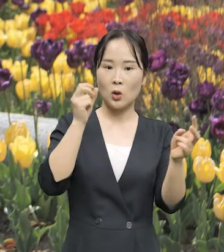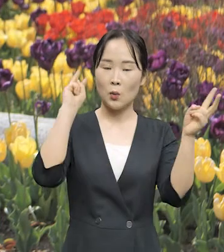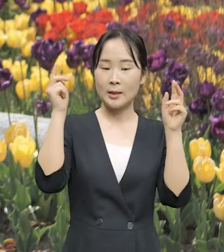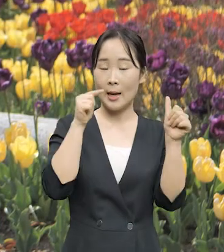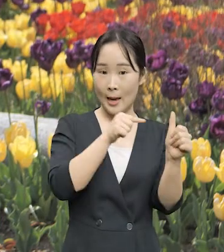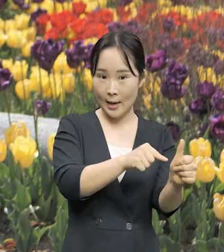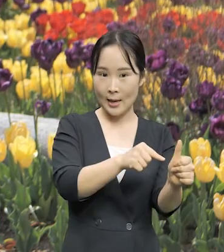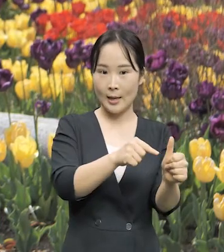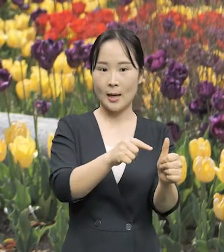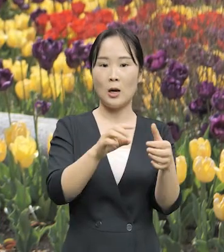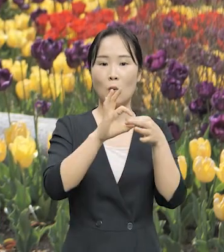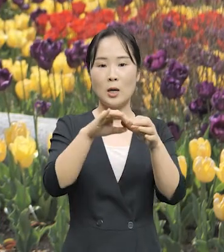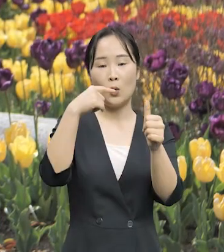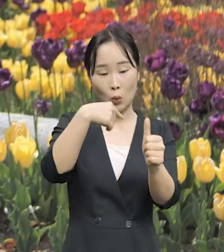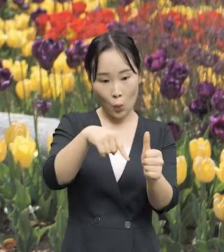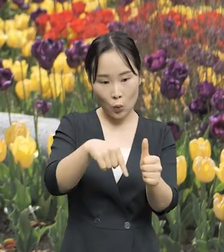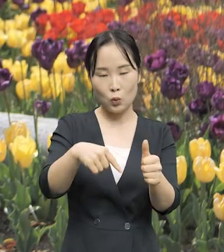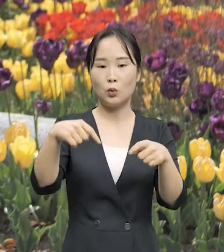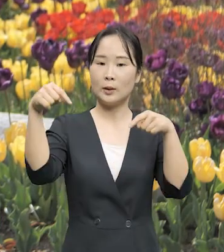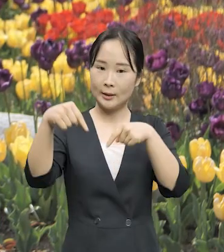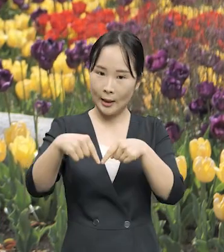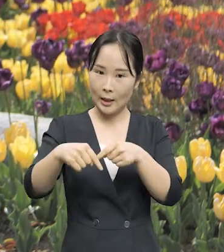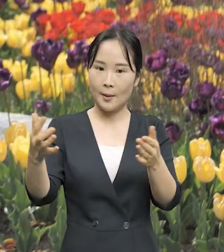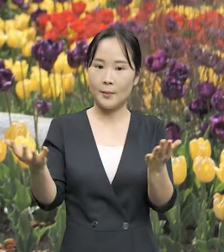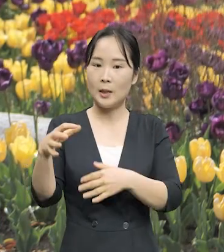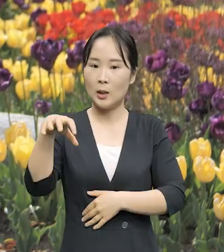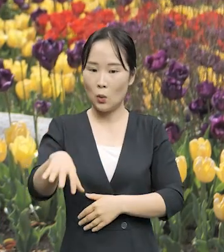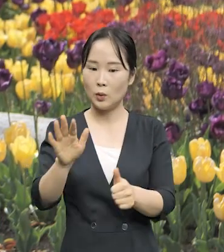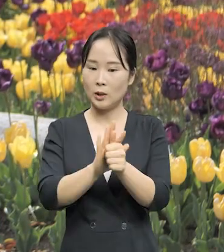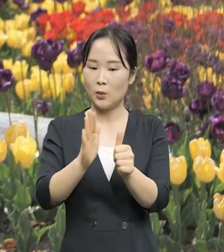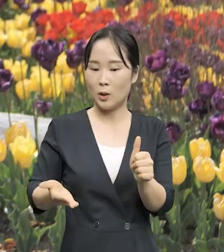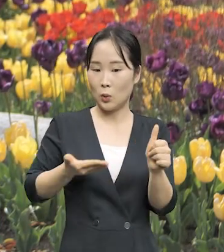기업에게는 입주사무실과 컨설팅, 창업교육 등도